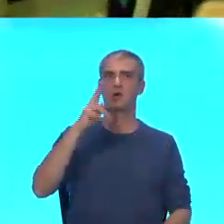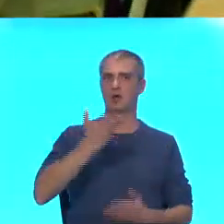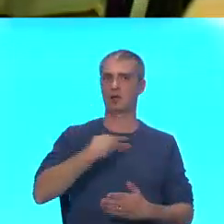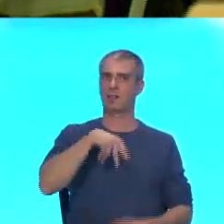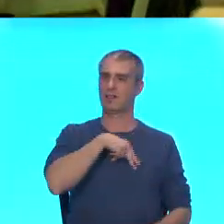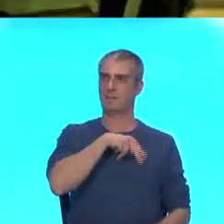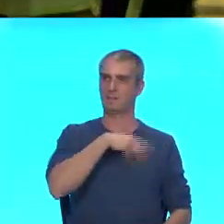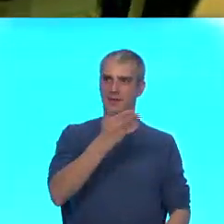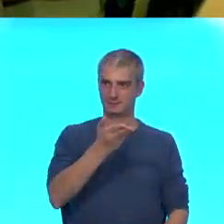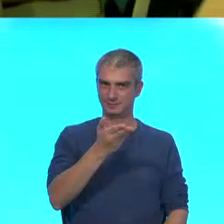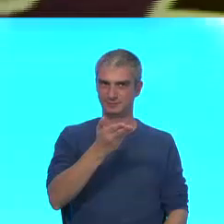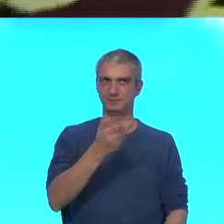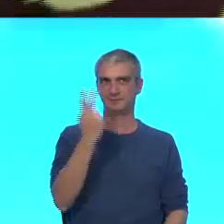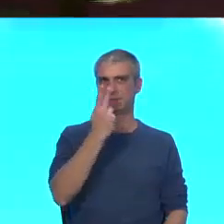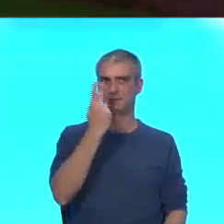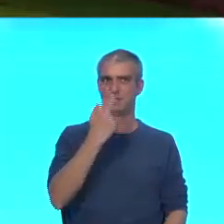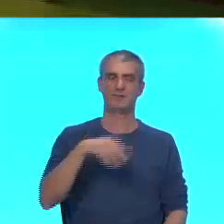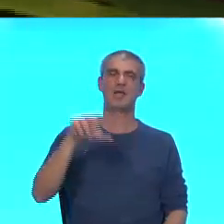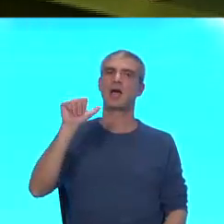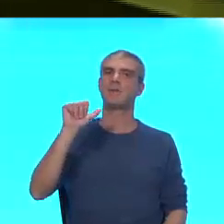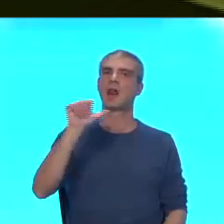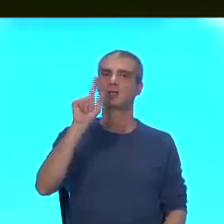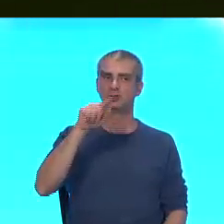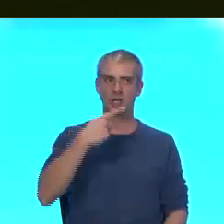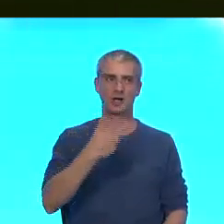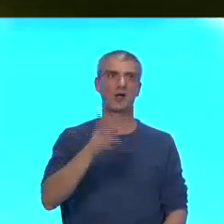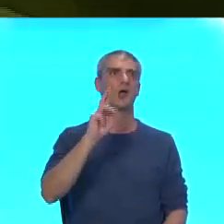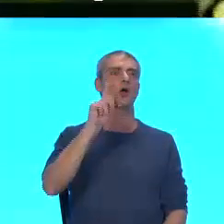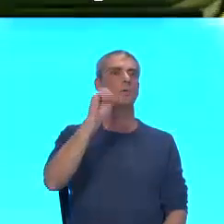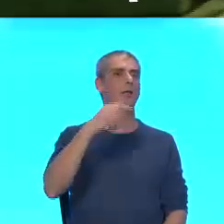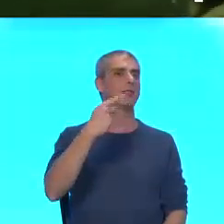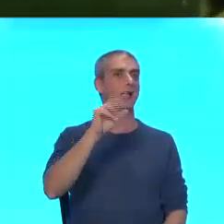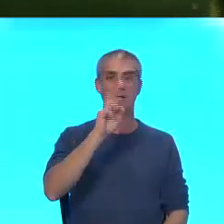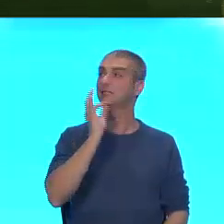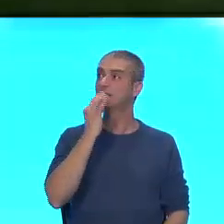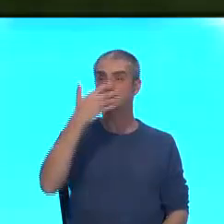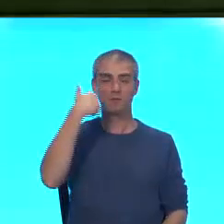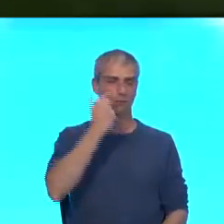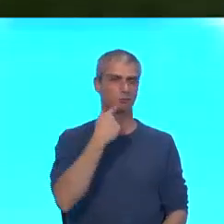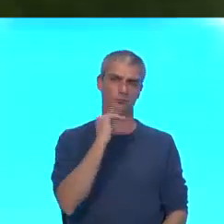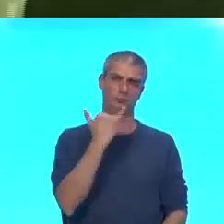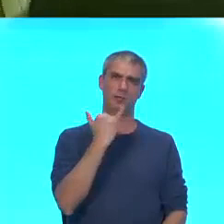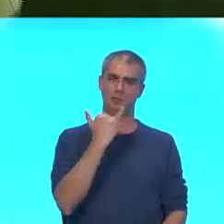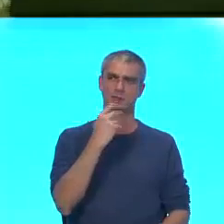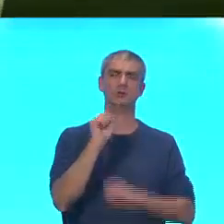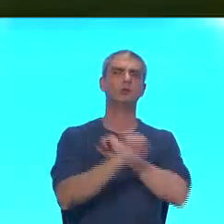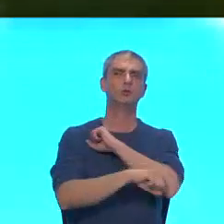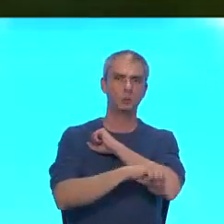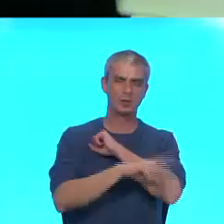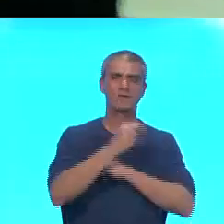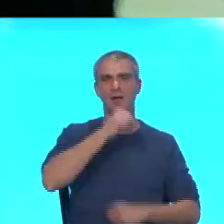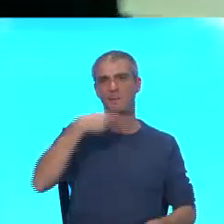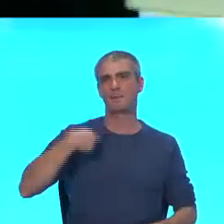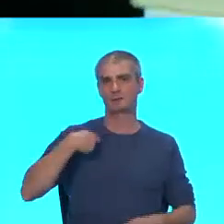עכשיו כמובן אמיל אג'ר ורומן גארי. גם צעירים וגם בוגרים? כן, כן. סטודנטים